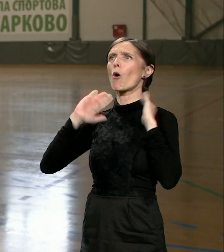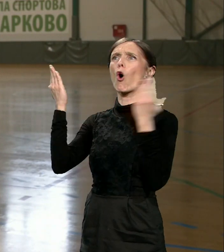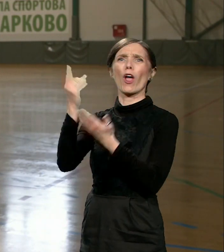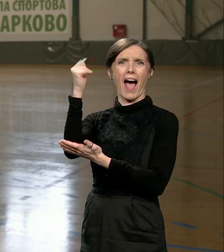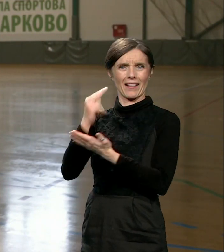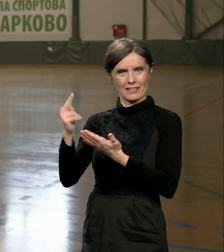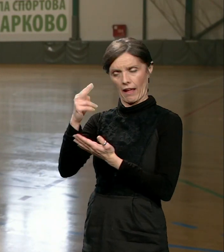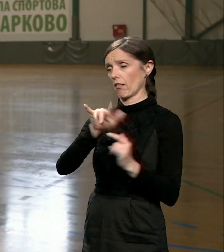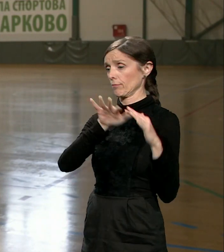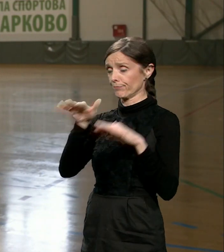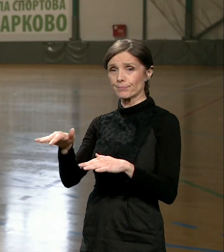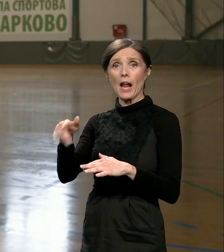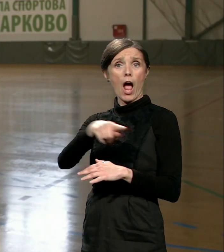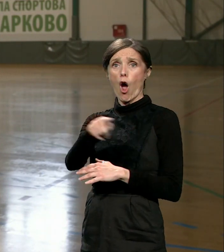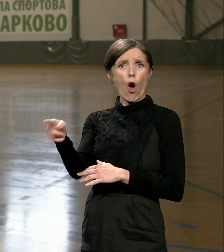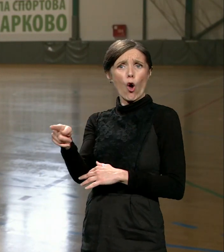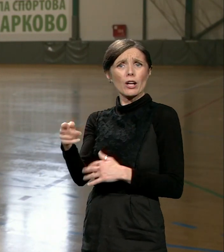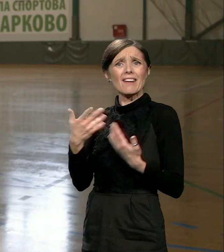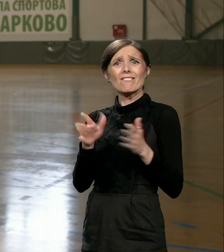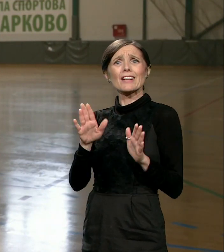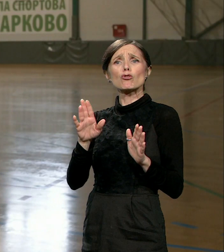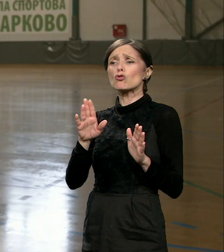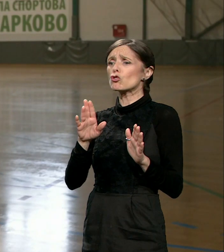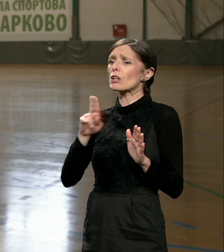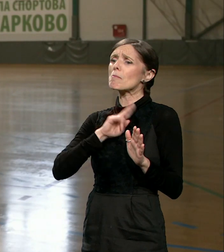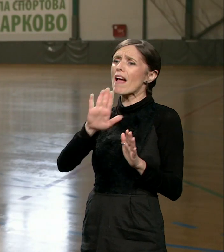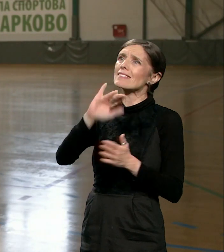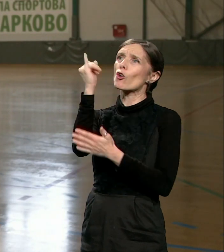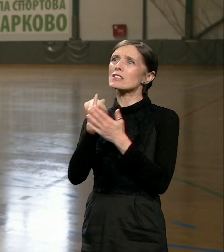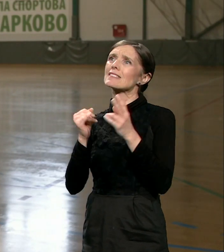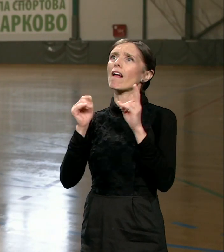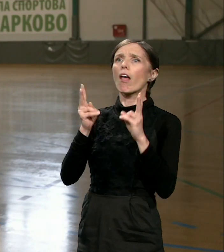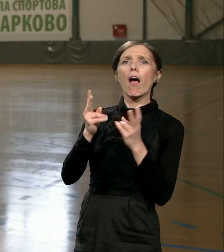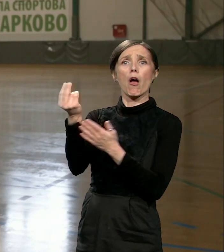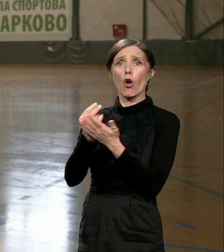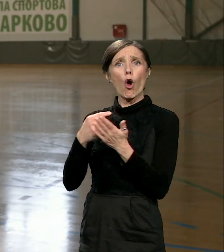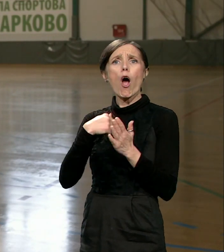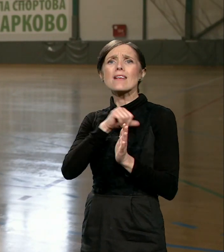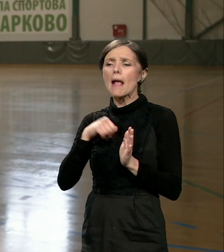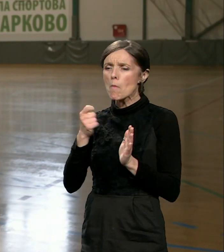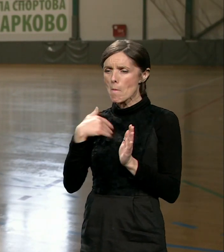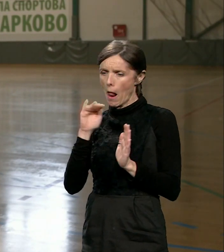zapravo već njihov izgrađeni neki pravac, baš ovo što vi kažete, to su već,